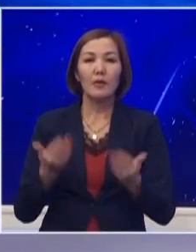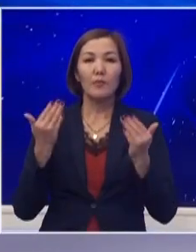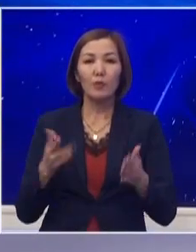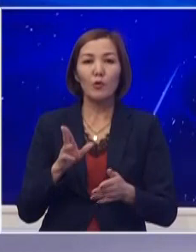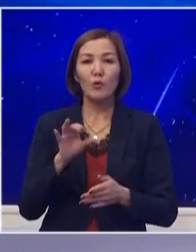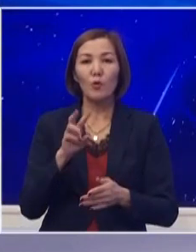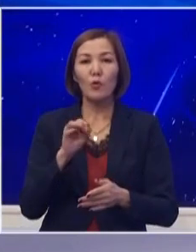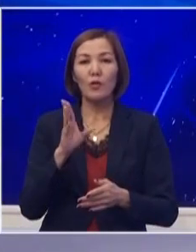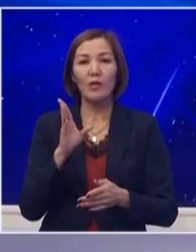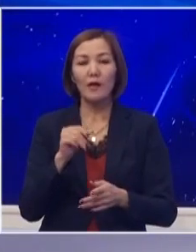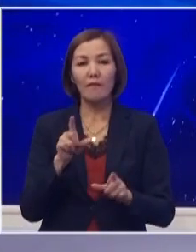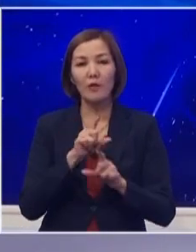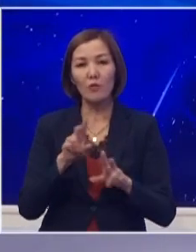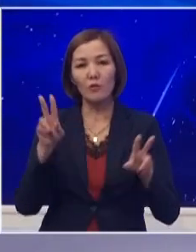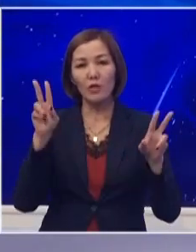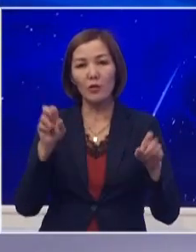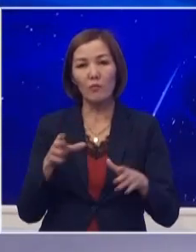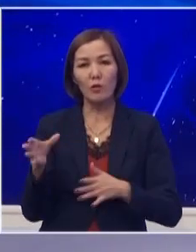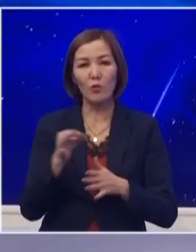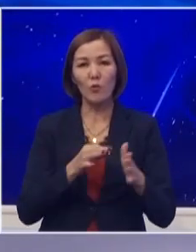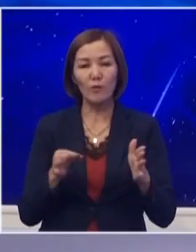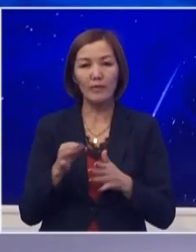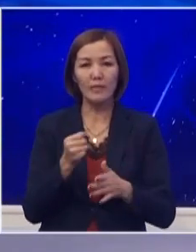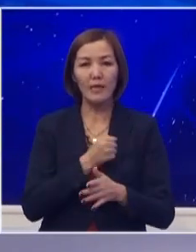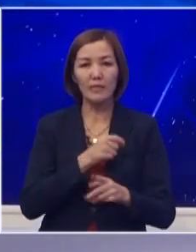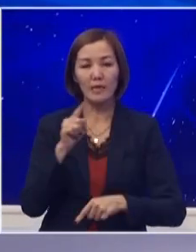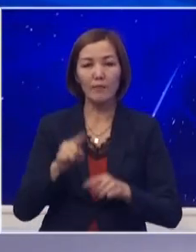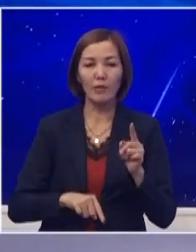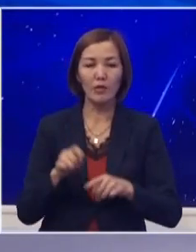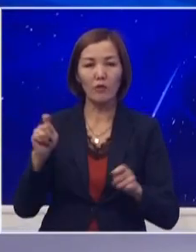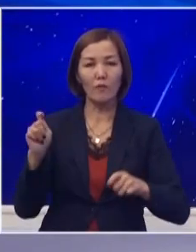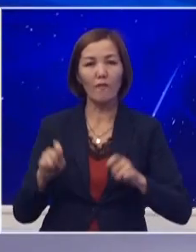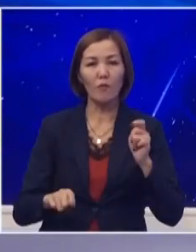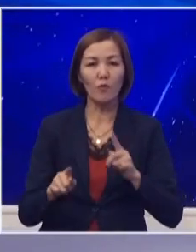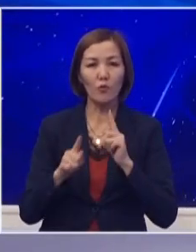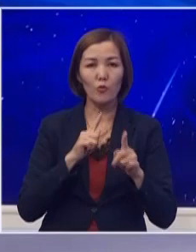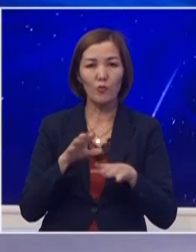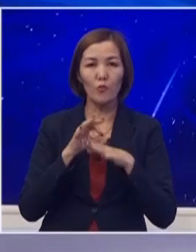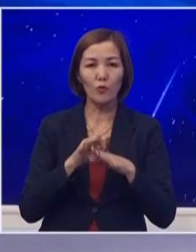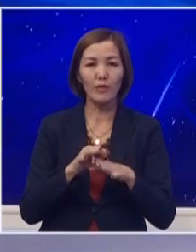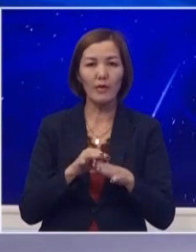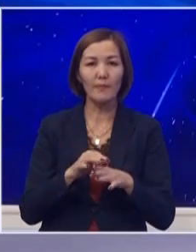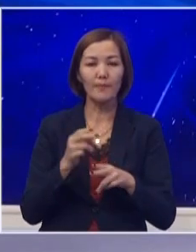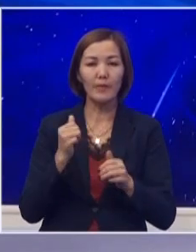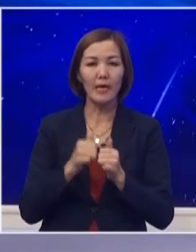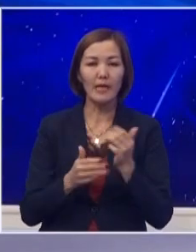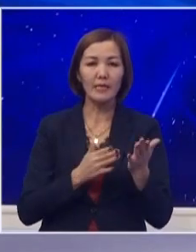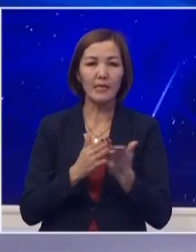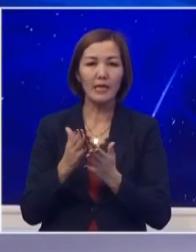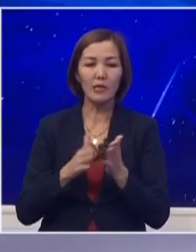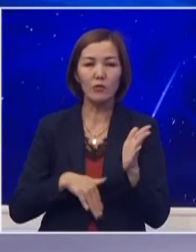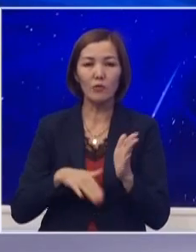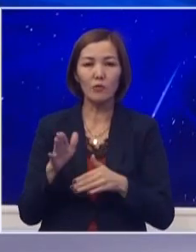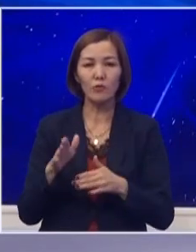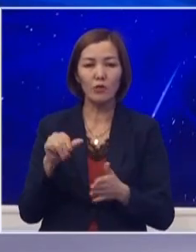Отан сүйгіштік, ұлттық рухтың асқақ белгісі. Бүгін Қонаевта осы атауымен облыстық әскери патриоттық форум өтті. Мұнда әр саланың